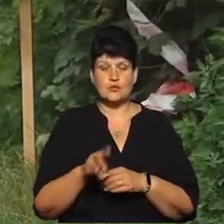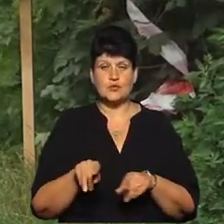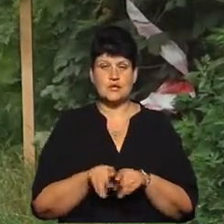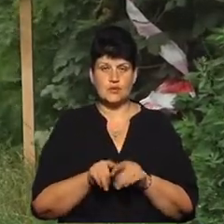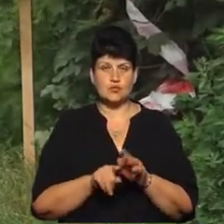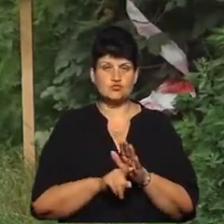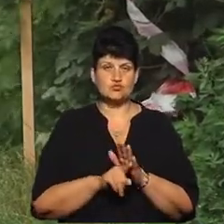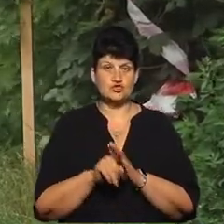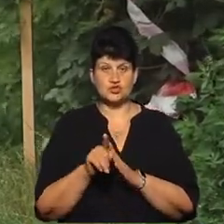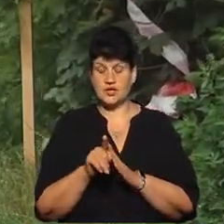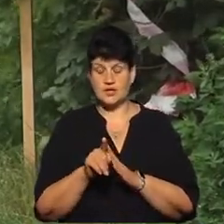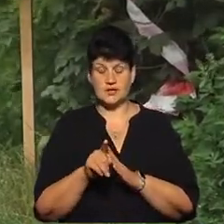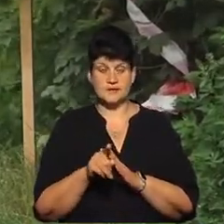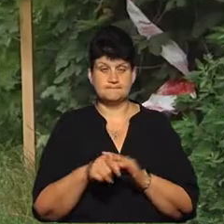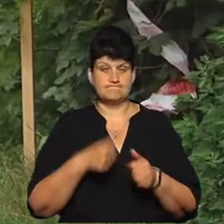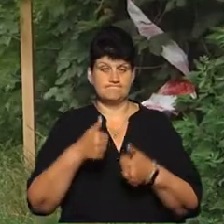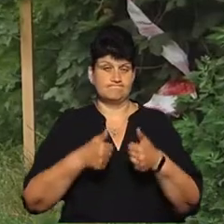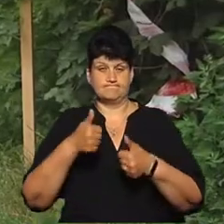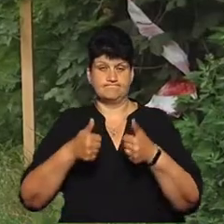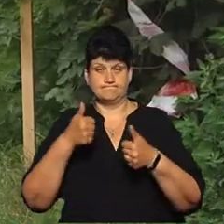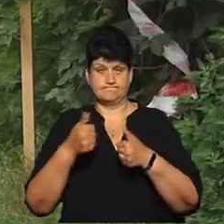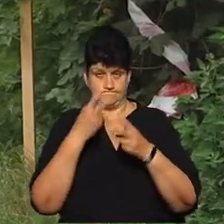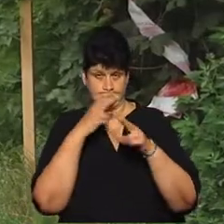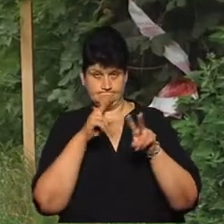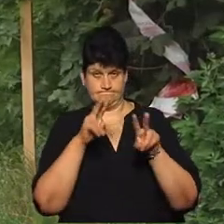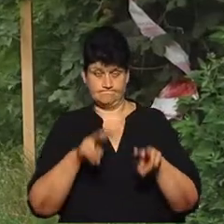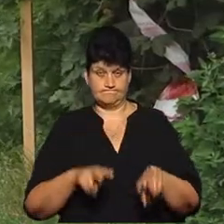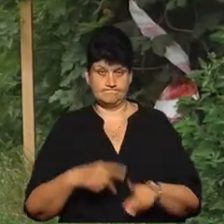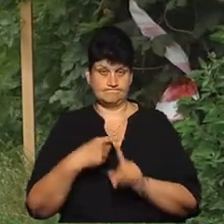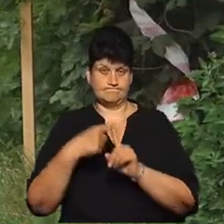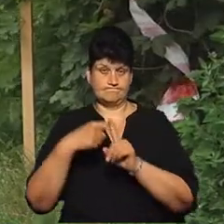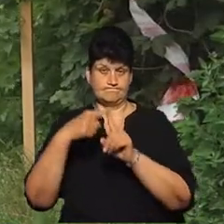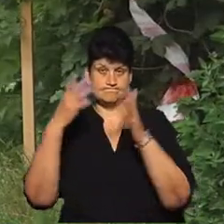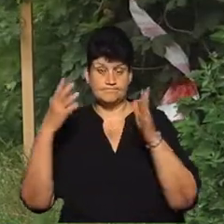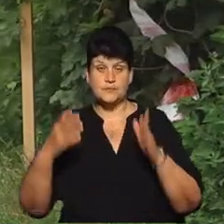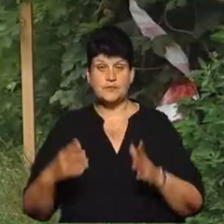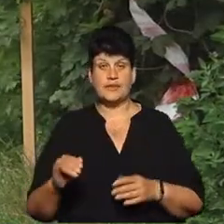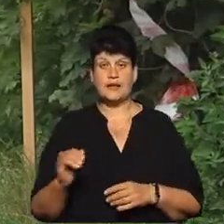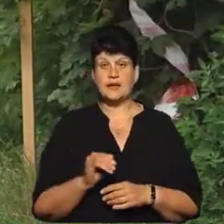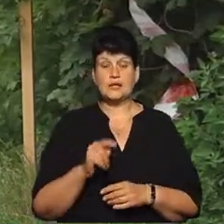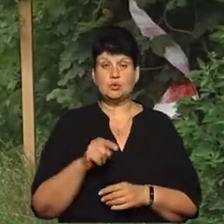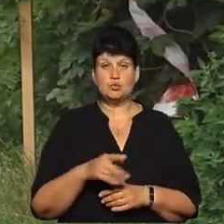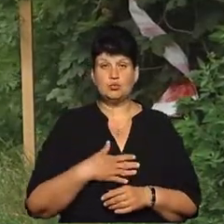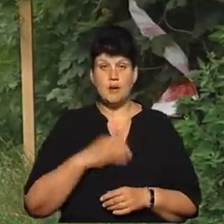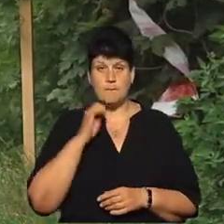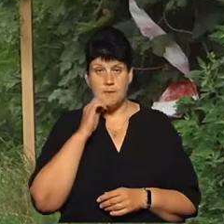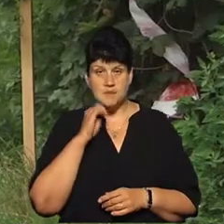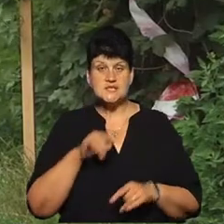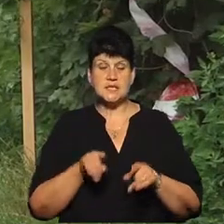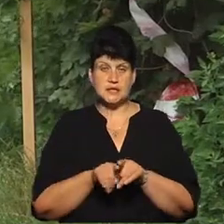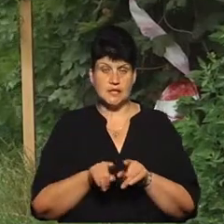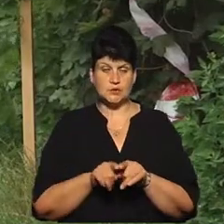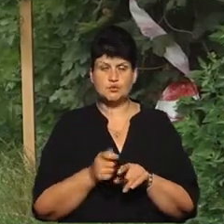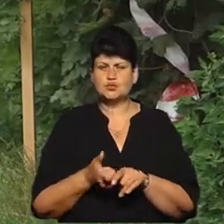почали залітати, почали набирати мільйони переглядів, мільйони плюс переглядів. І тому моя бабця мені також